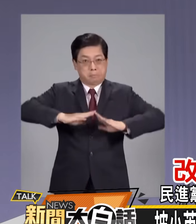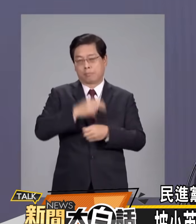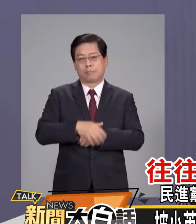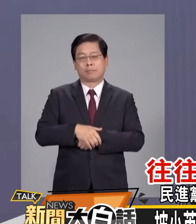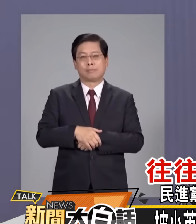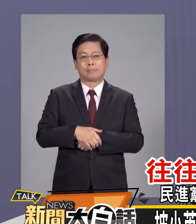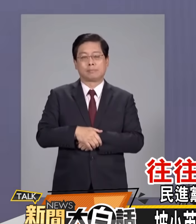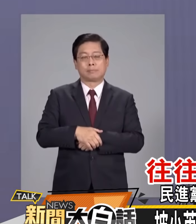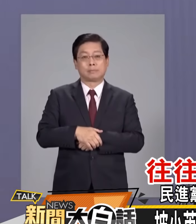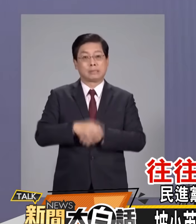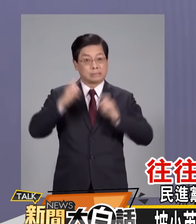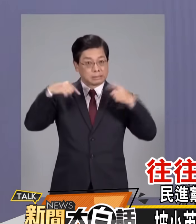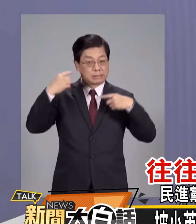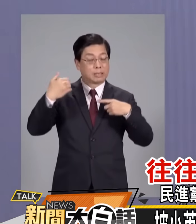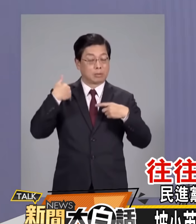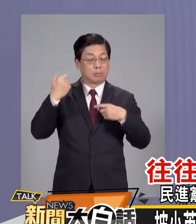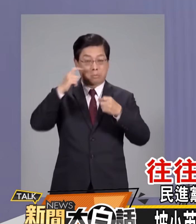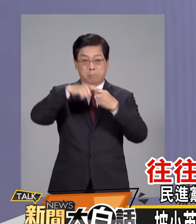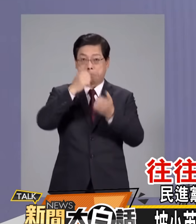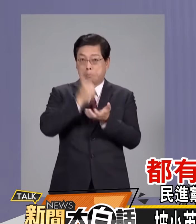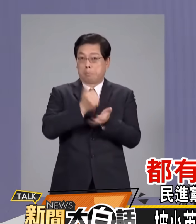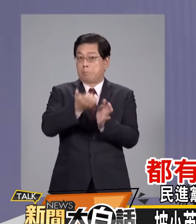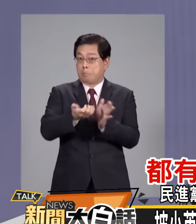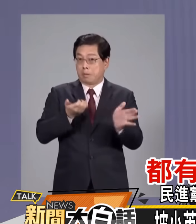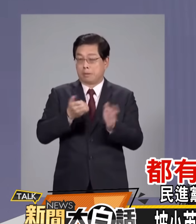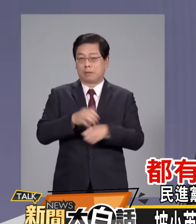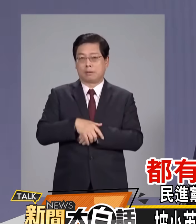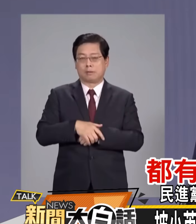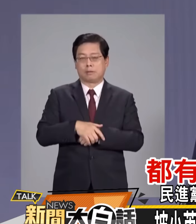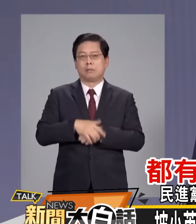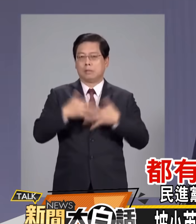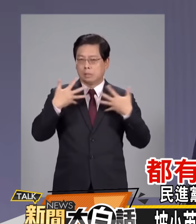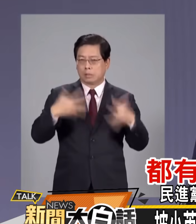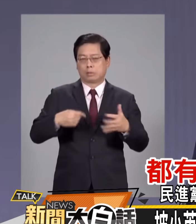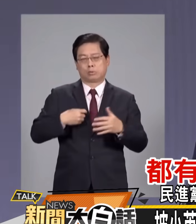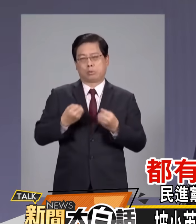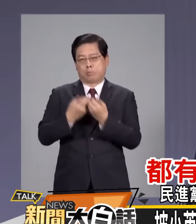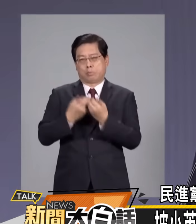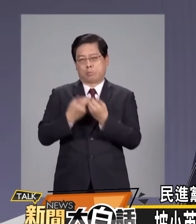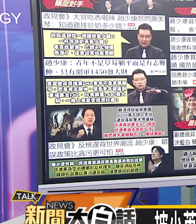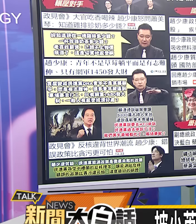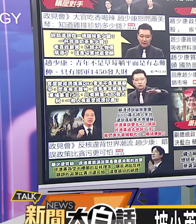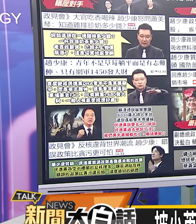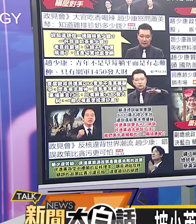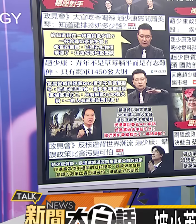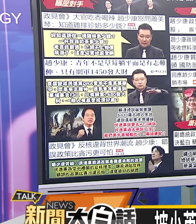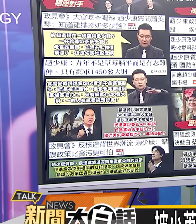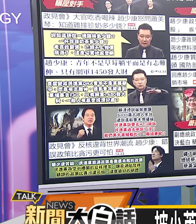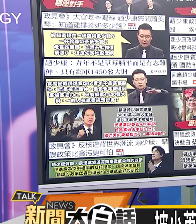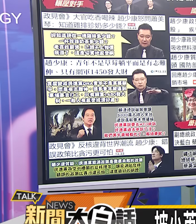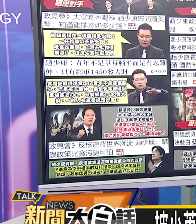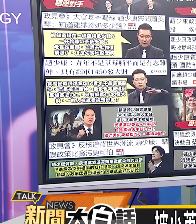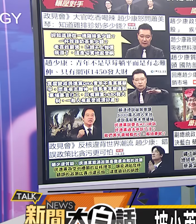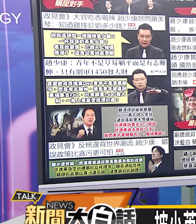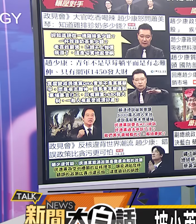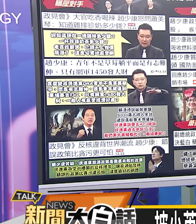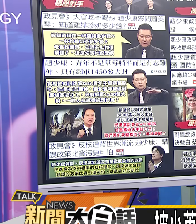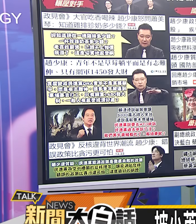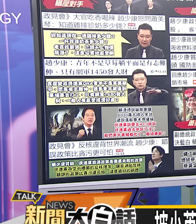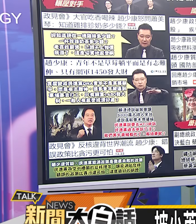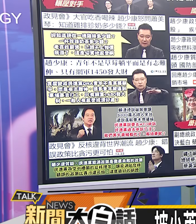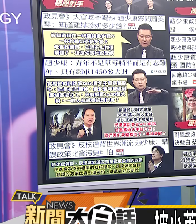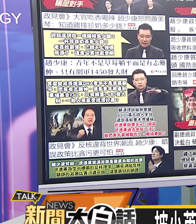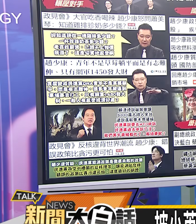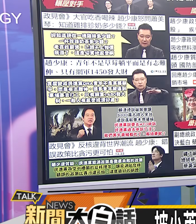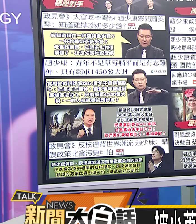成班，往往在达成目标之前都有伤痕累累的过程。 好，乍听之下好像是蛮